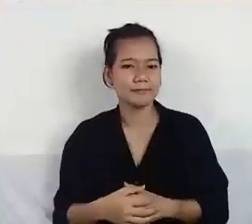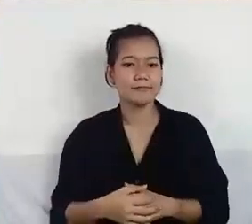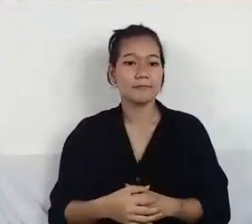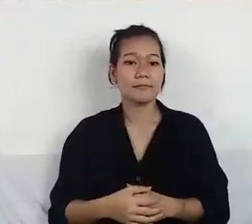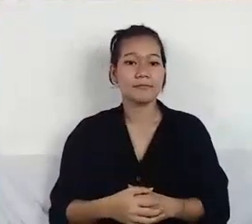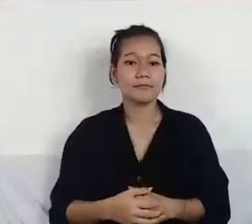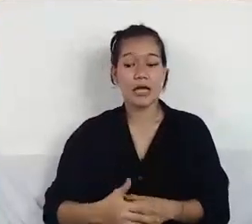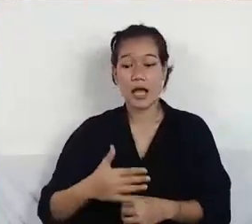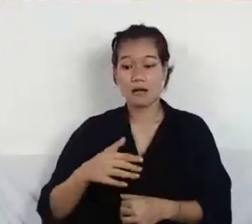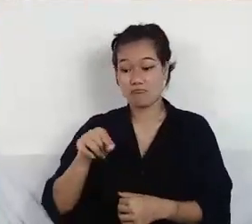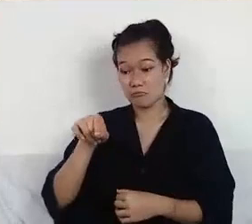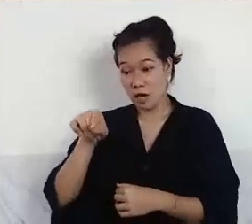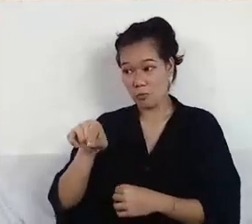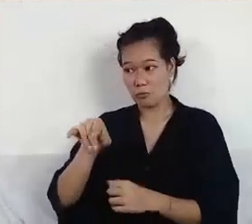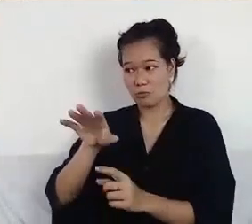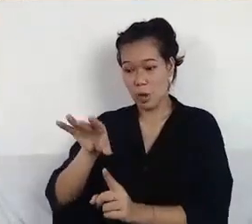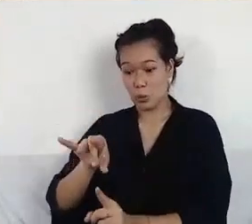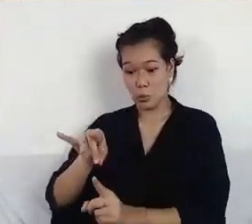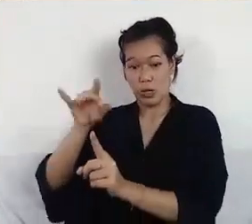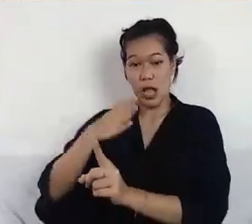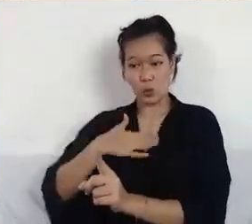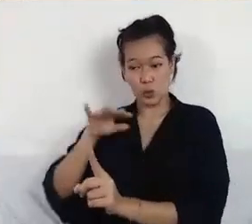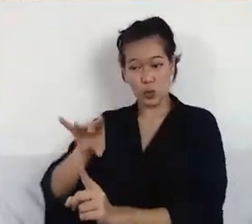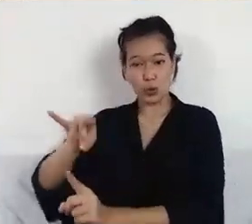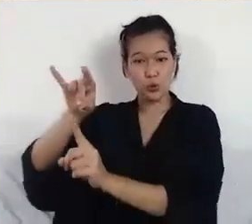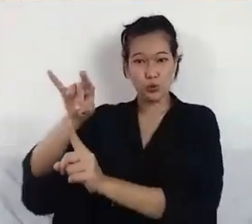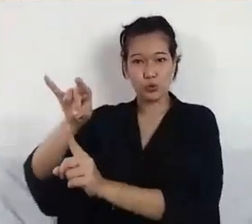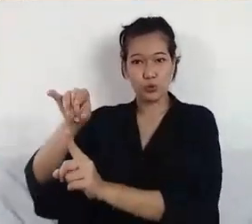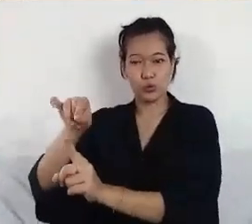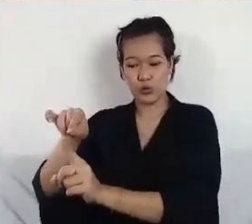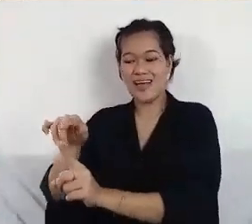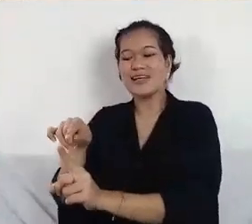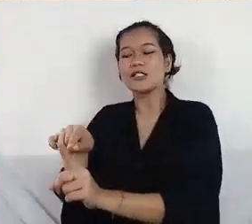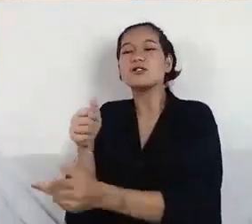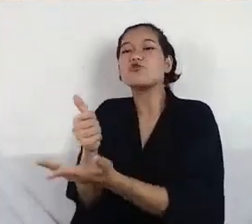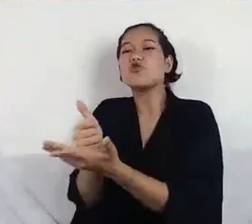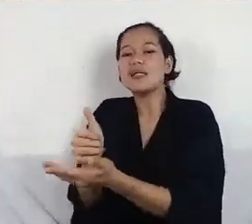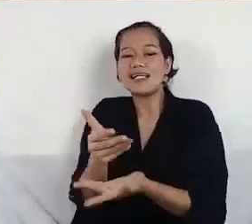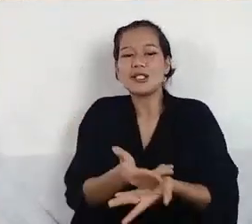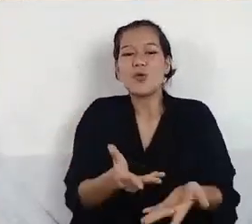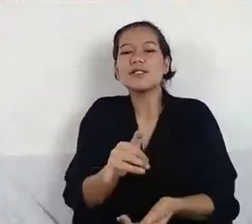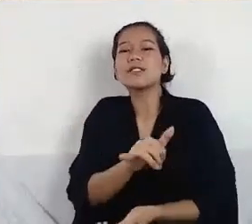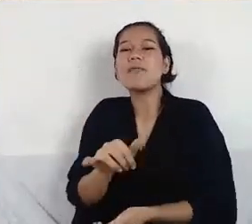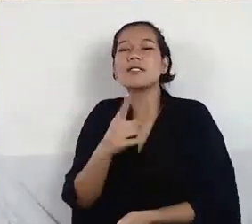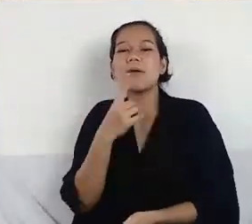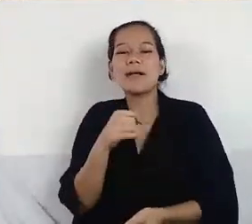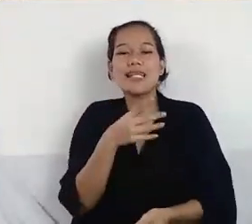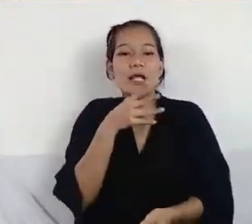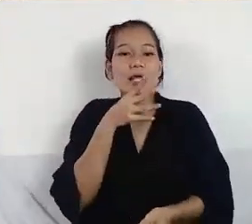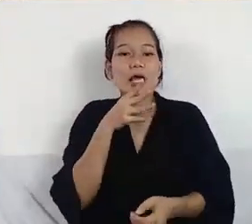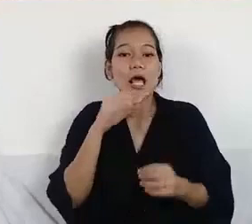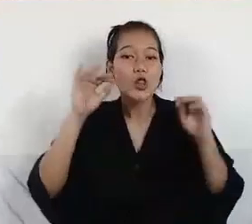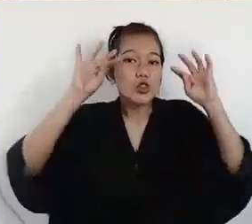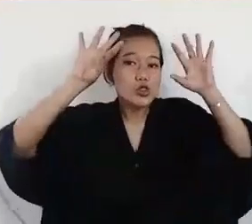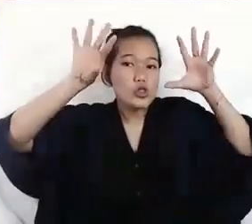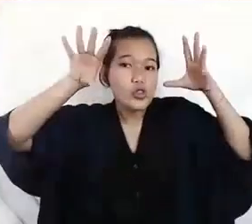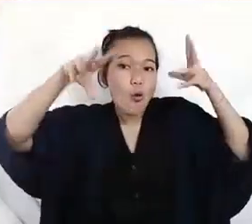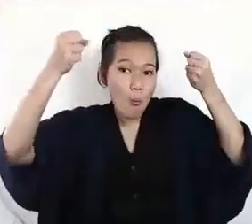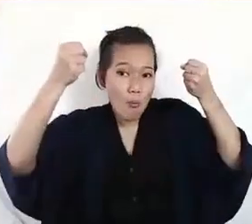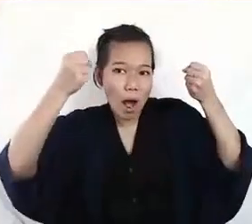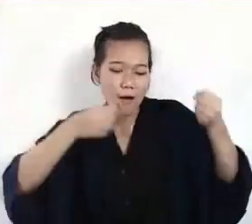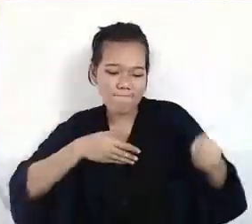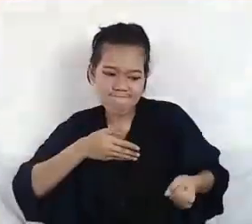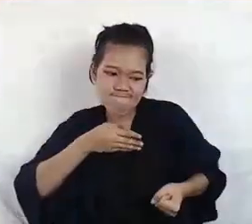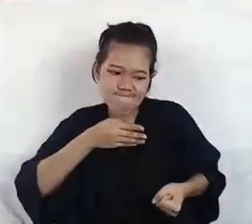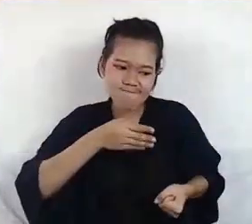Aku mengutus kamu seperti anak domba ke tengah serigala.